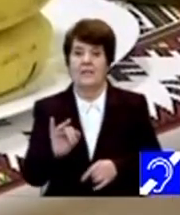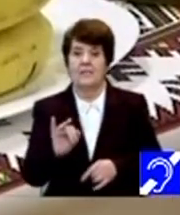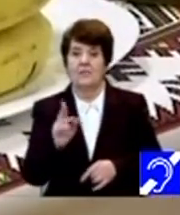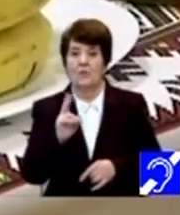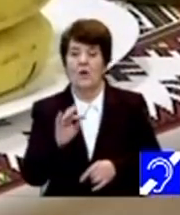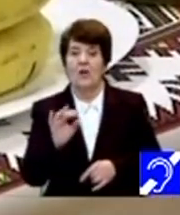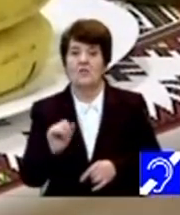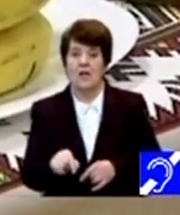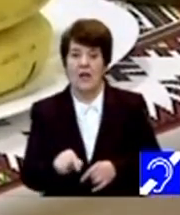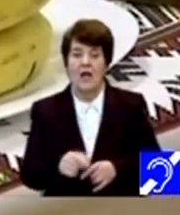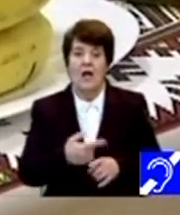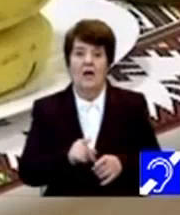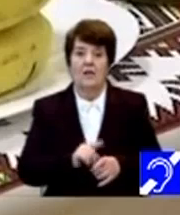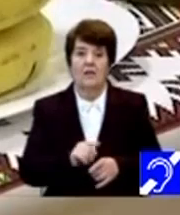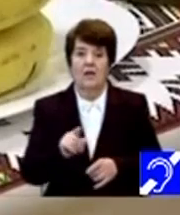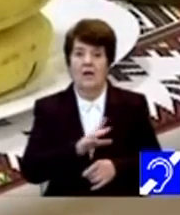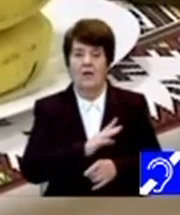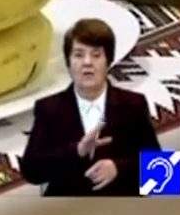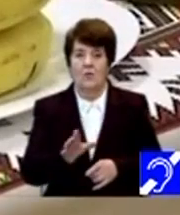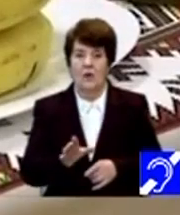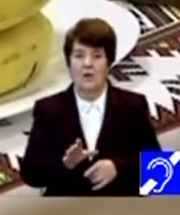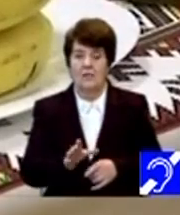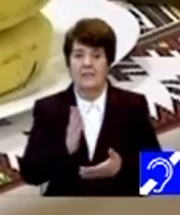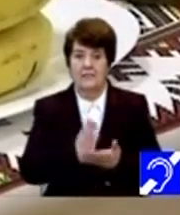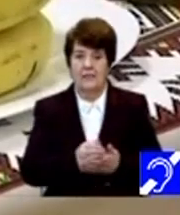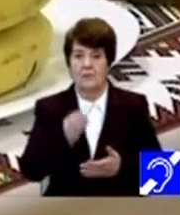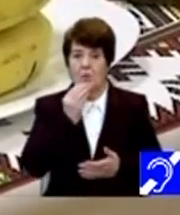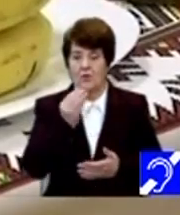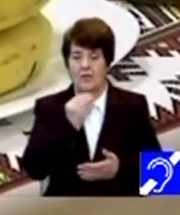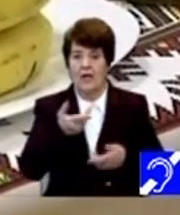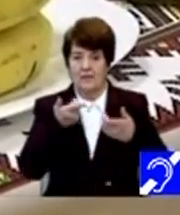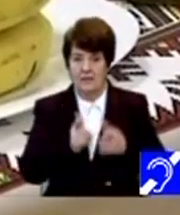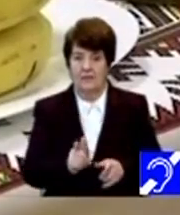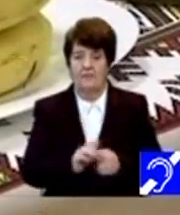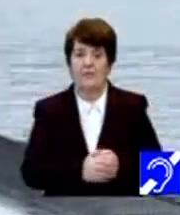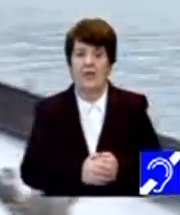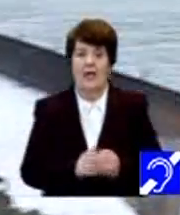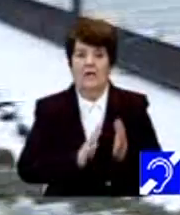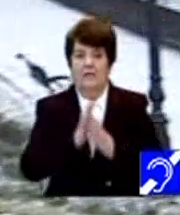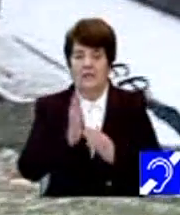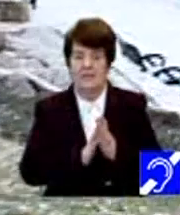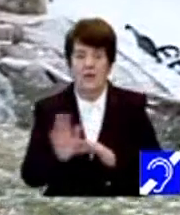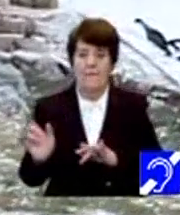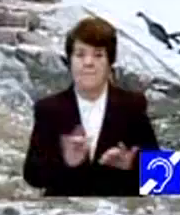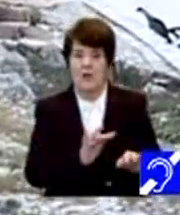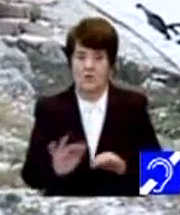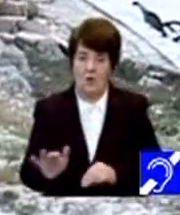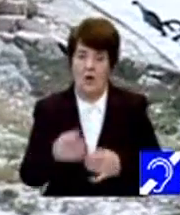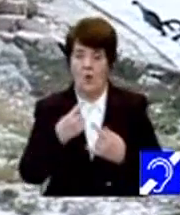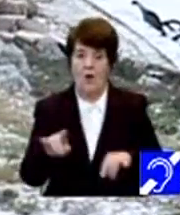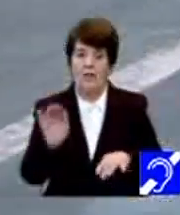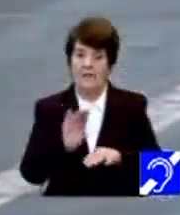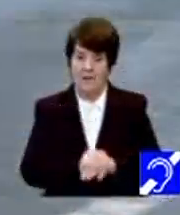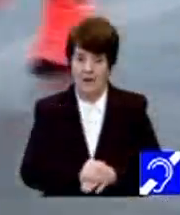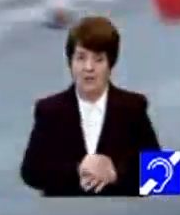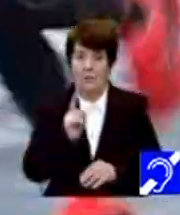descuraja alimentele care nu au niciun rost. Deci nu sunt bogate nutritiv, au doar calorii goale. Mișcarea e